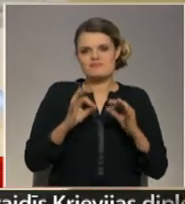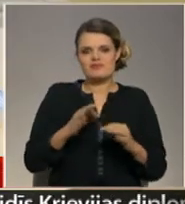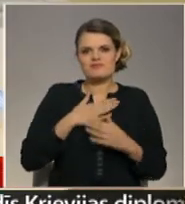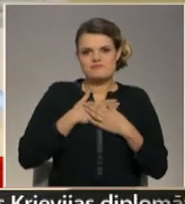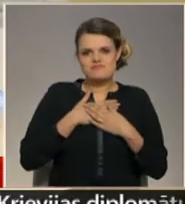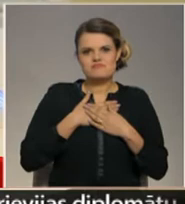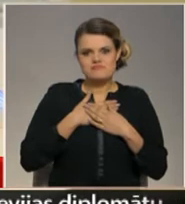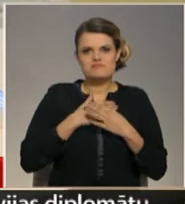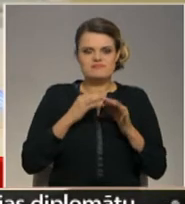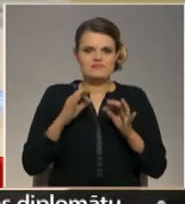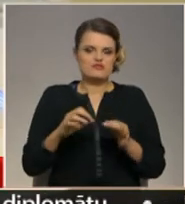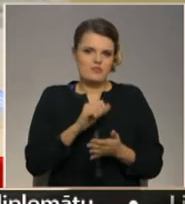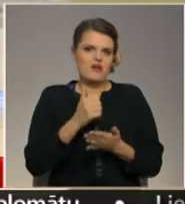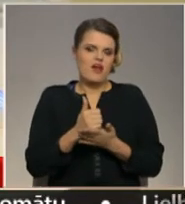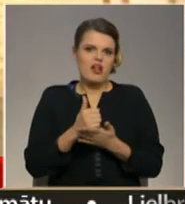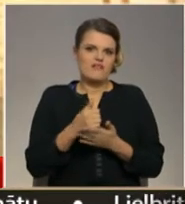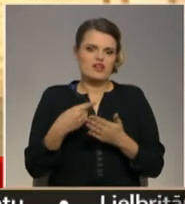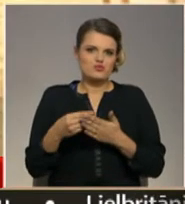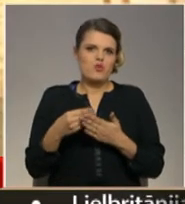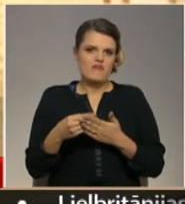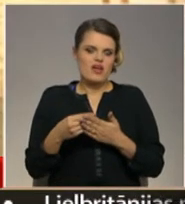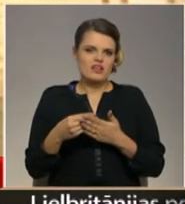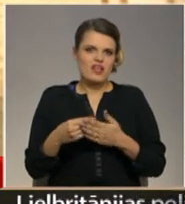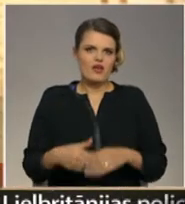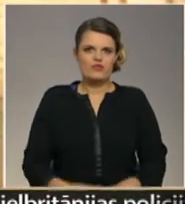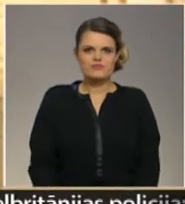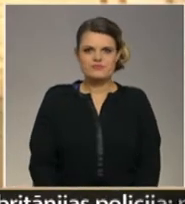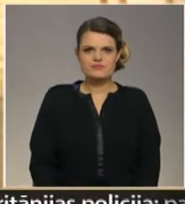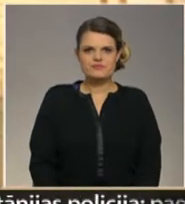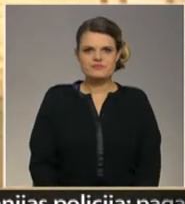tas galvenais, domāju, novērtējums. Santa Baumana, Mareks Ēķis, Vidzemes televīzija.